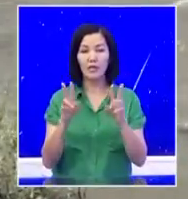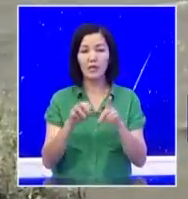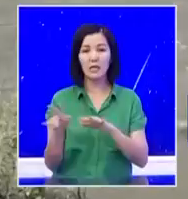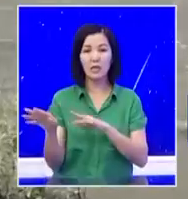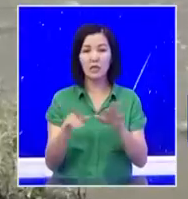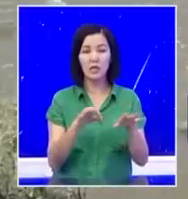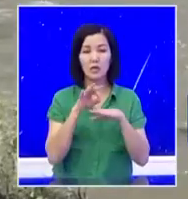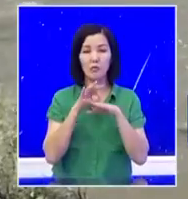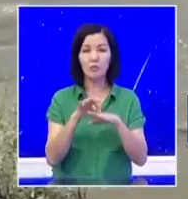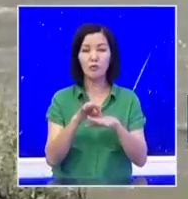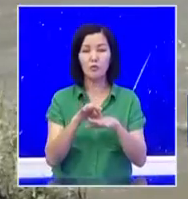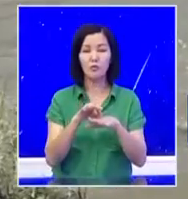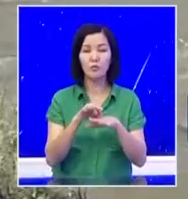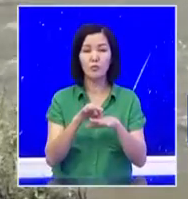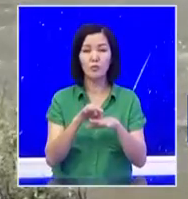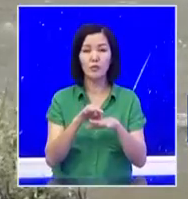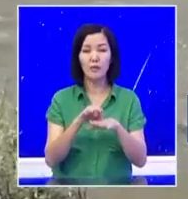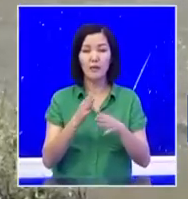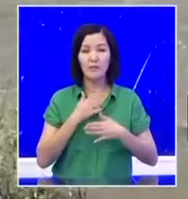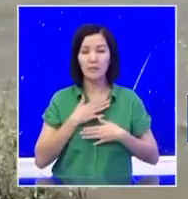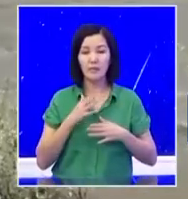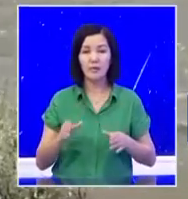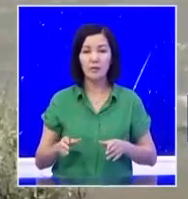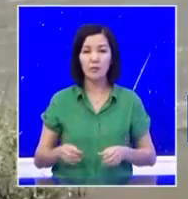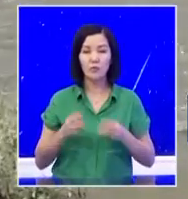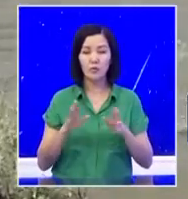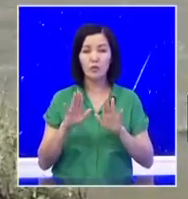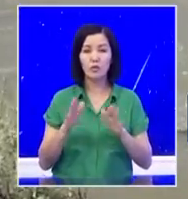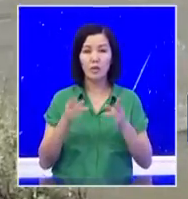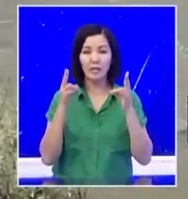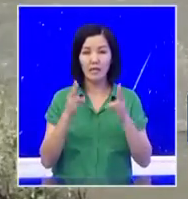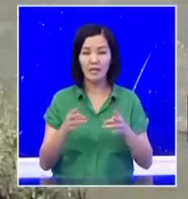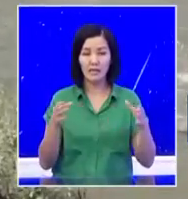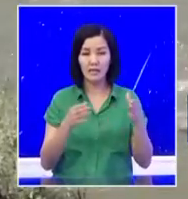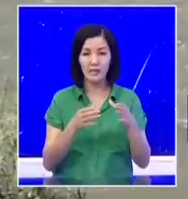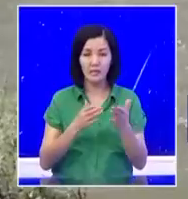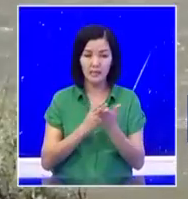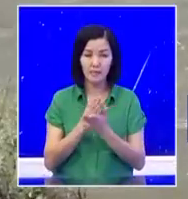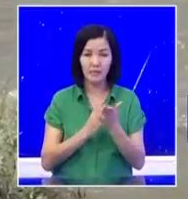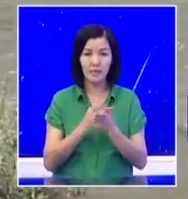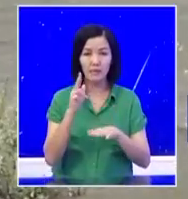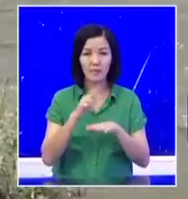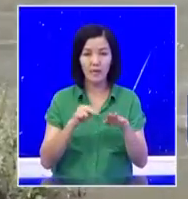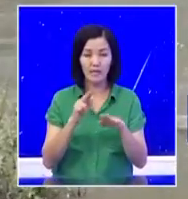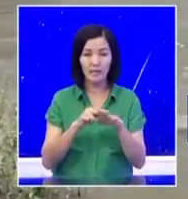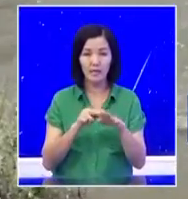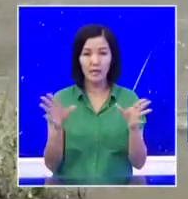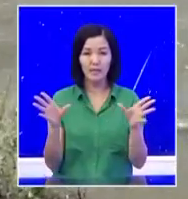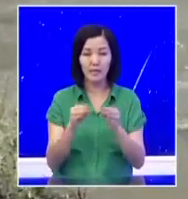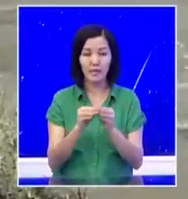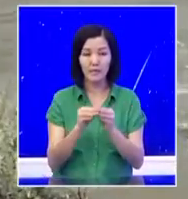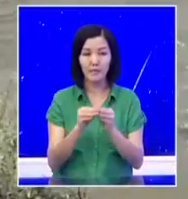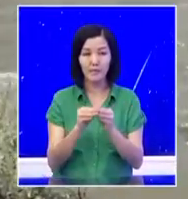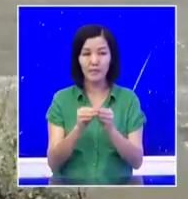барысында біздің төтенше жағдайлар бөлім қызметкерлерімен Көксу ауданының полиция бөлім қызметкерлерімен бірігіп